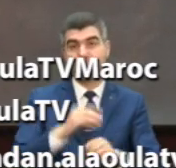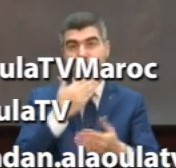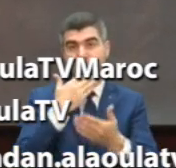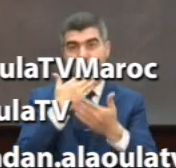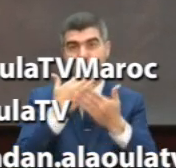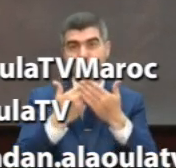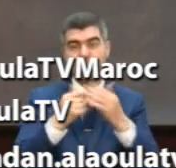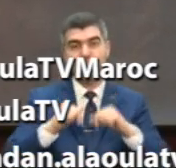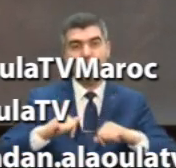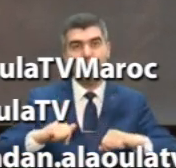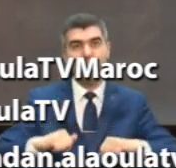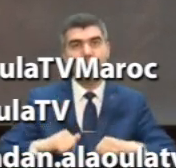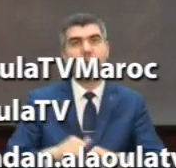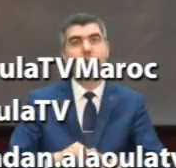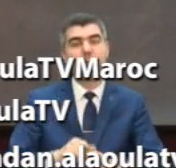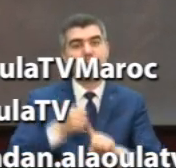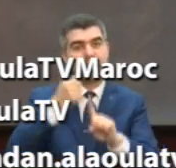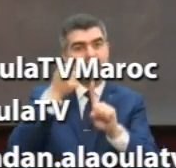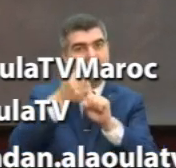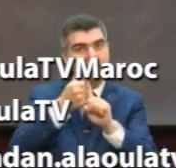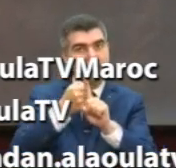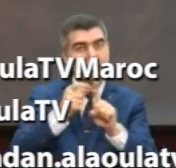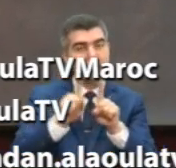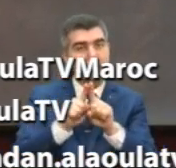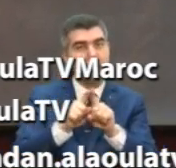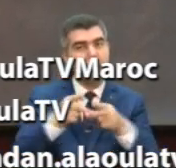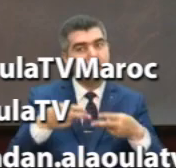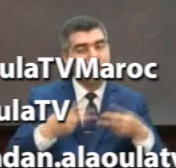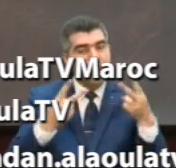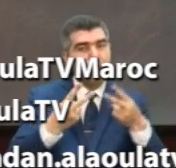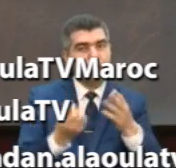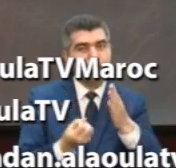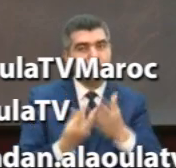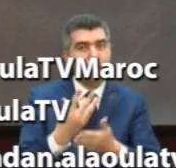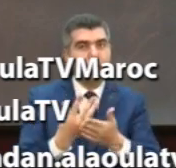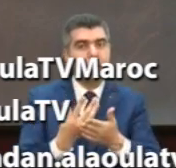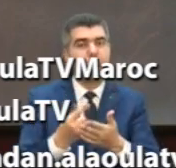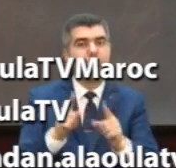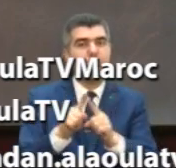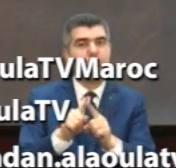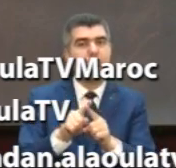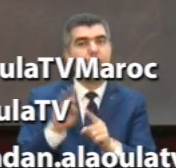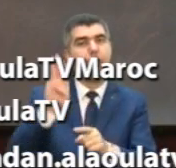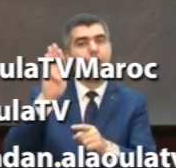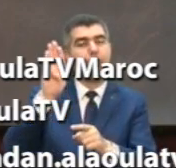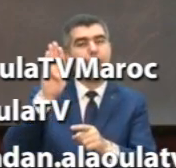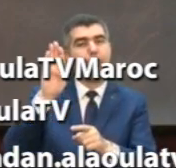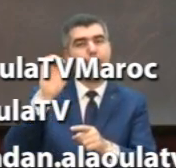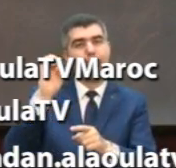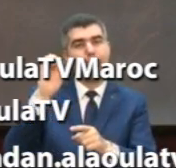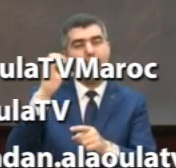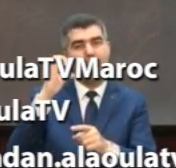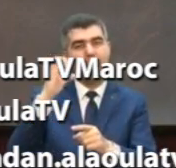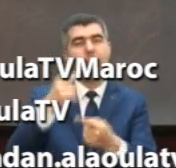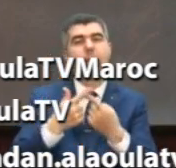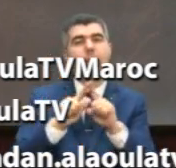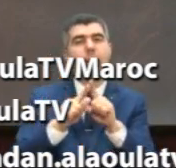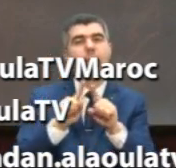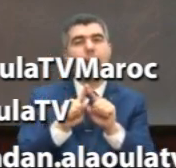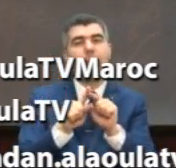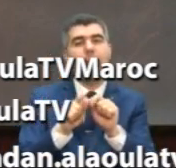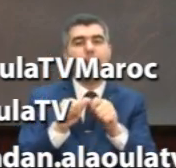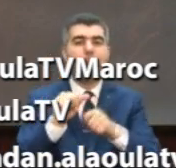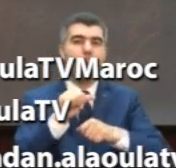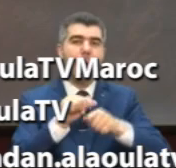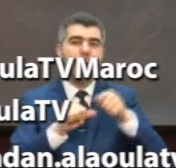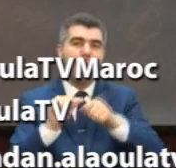الوزارة على إحداث هذا المسلك اللي قلت فيه بأنه هو تنويع العرض المدرسي